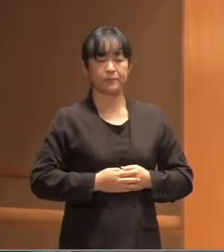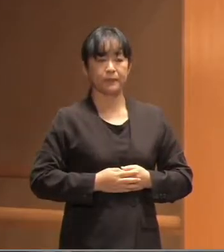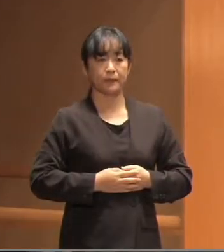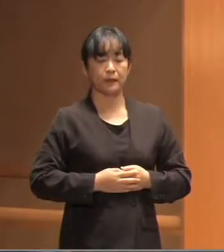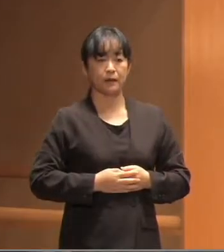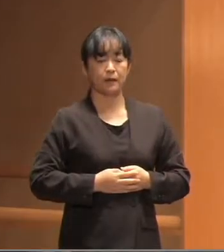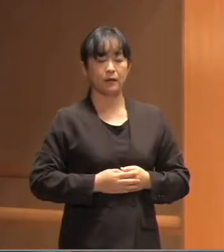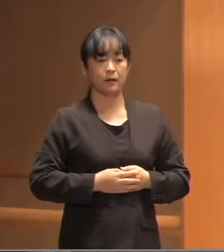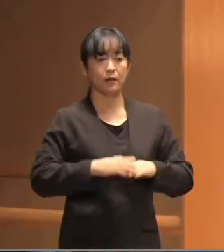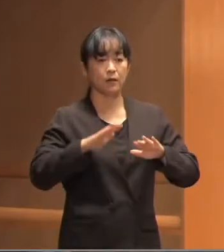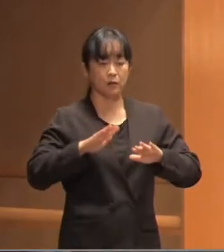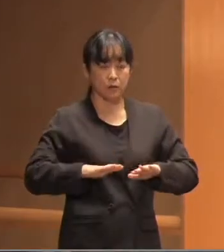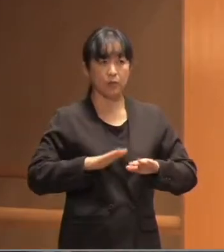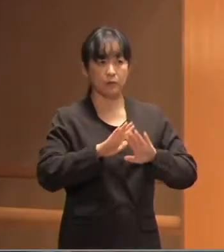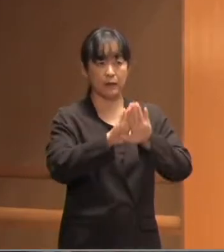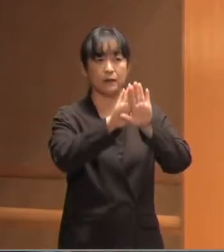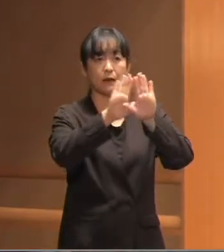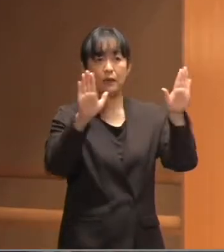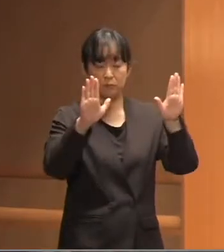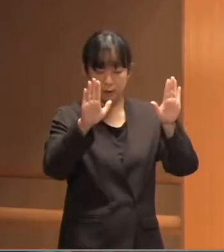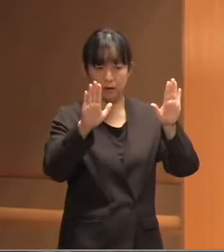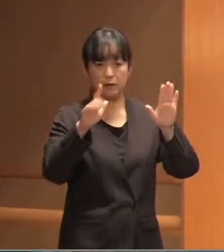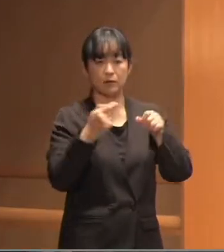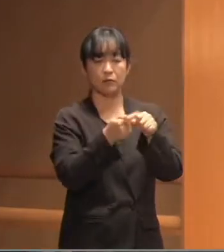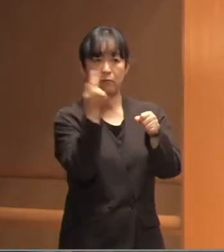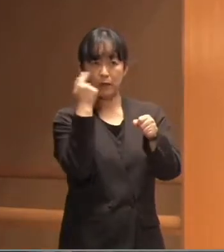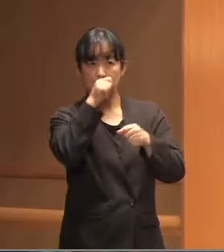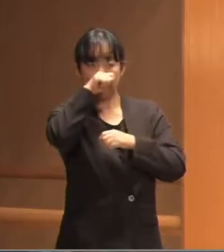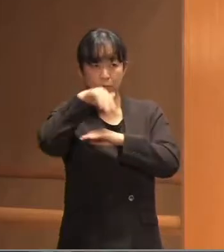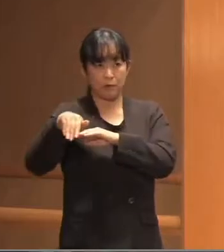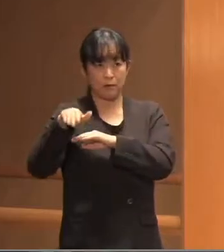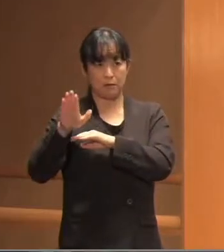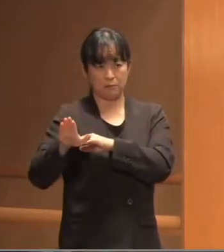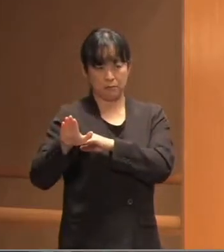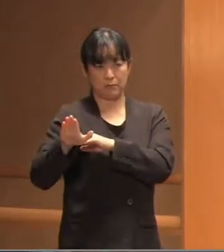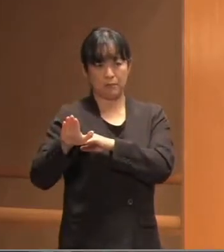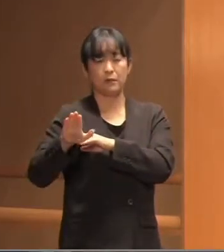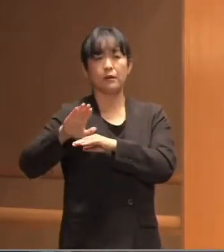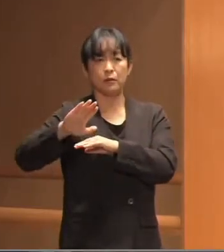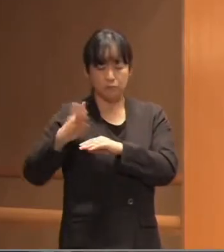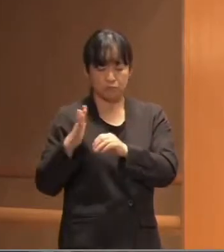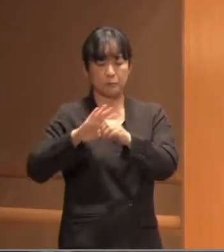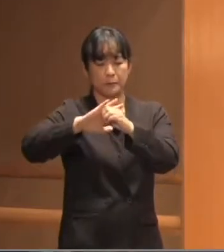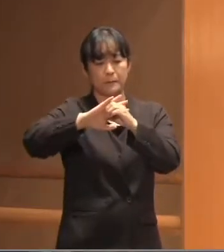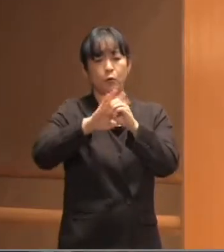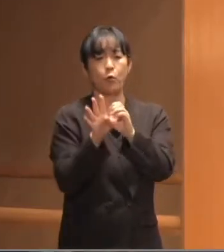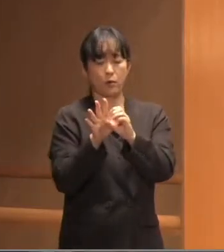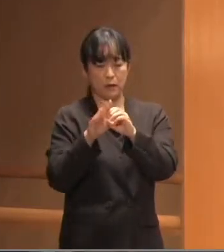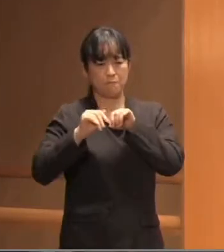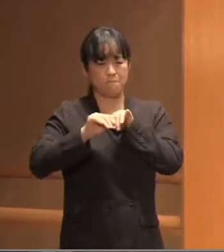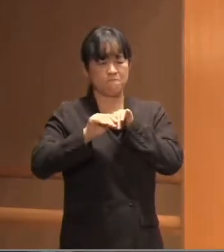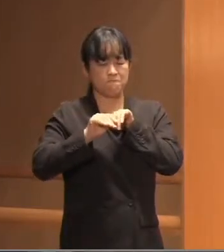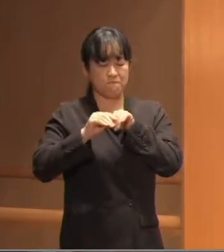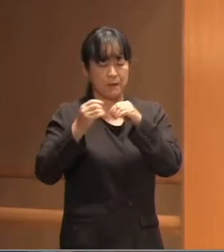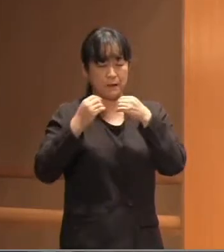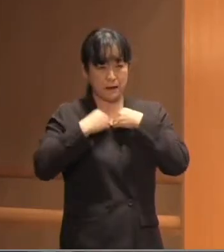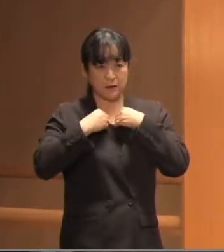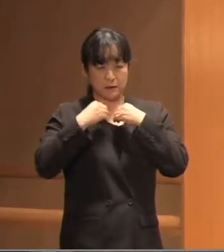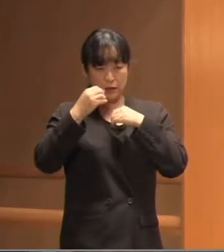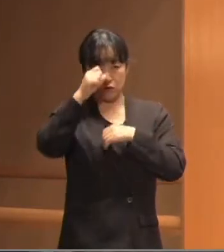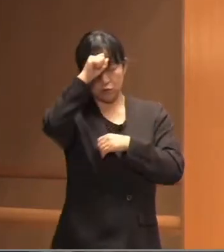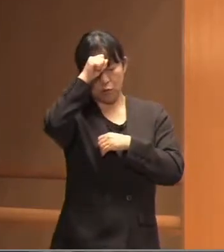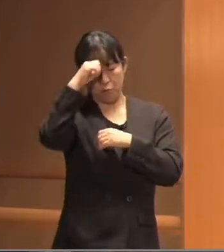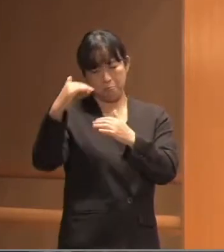本大会は昨年予定されておりましたが、新型コロナウイルス感染症の影響